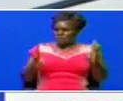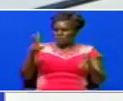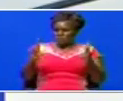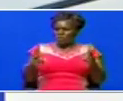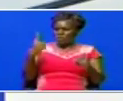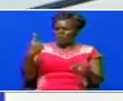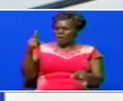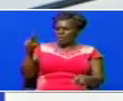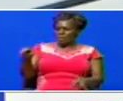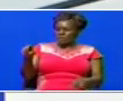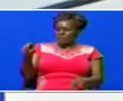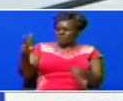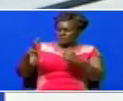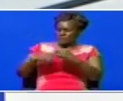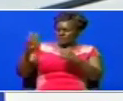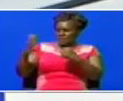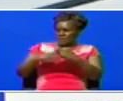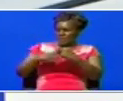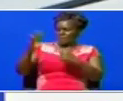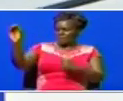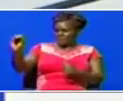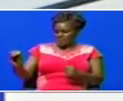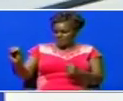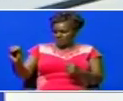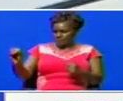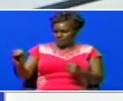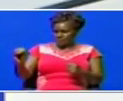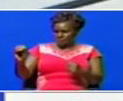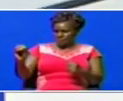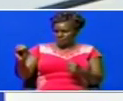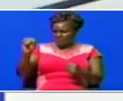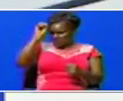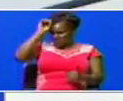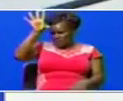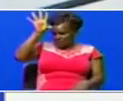9,122, 1.79%. Kiambu,